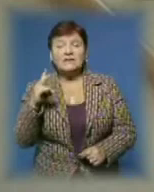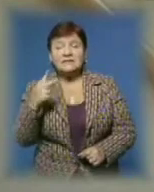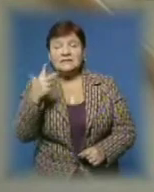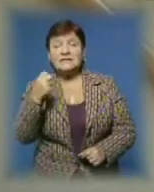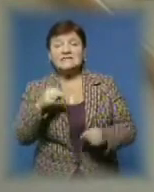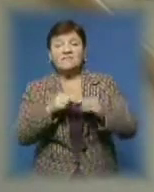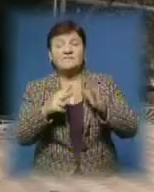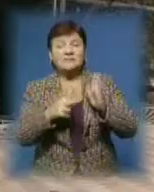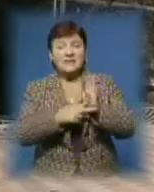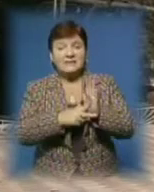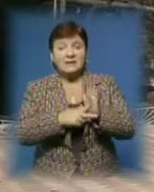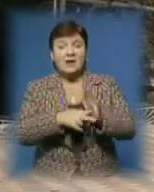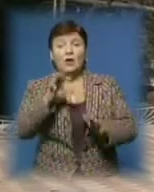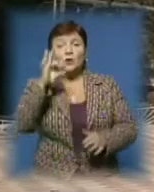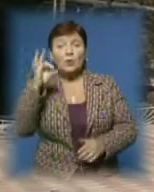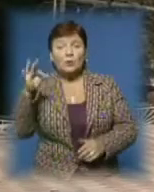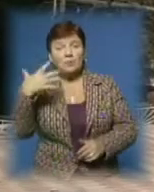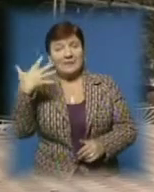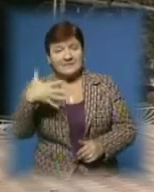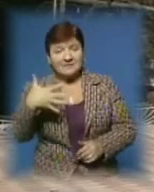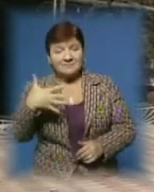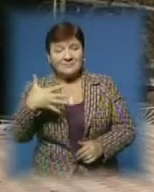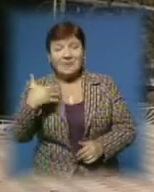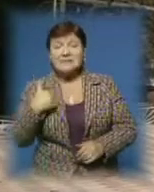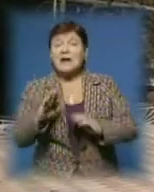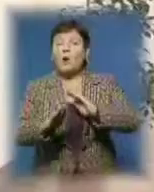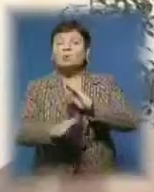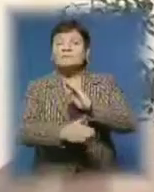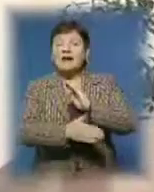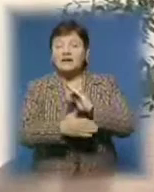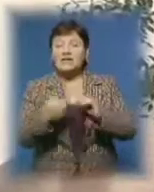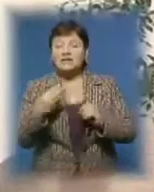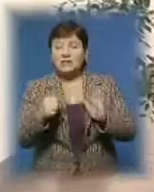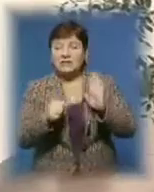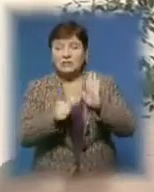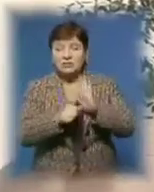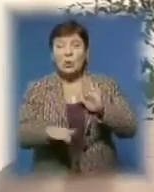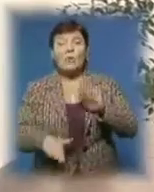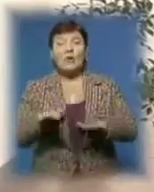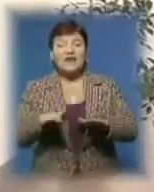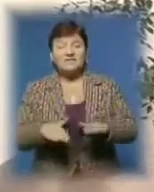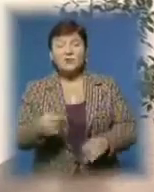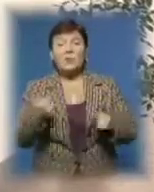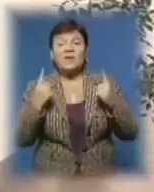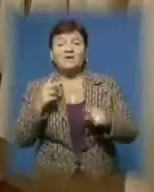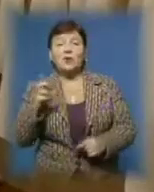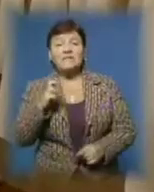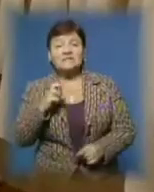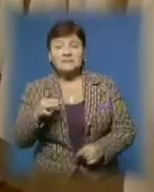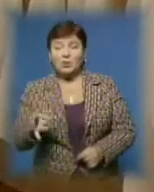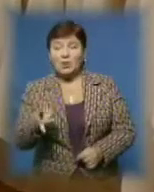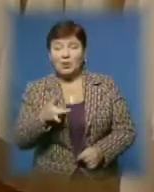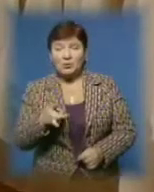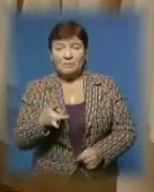шкіл вбиральнями впорядковано лише 50. За останні два тижні додалися ще 6 у Мукачівському та Великоберезнянському районах.